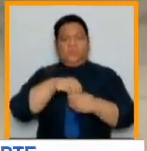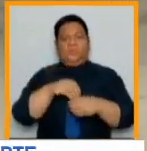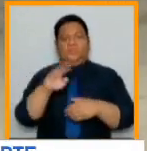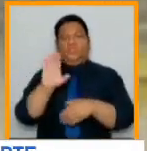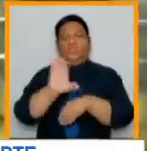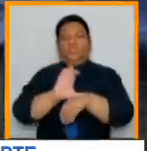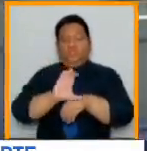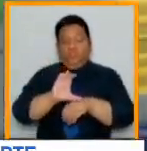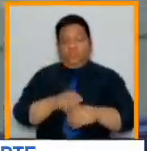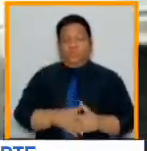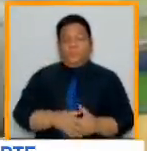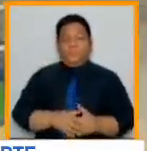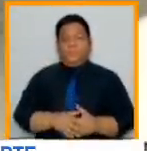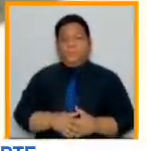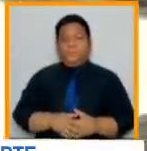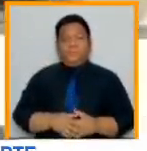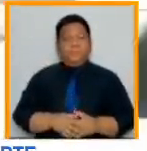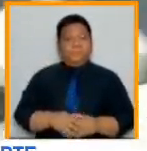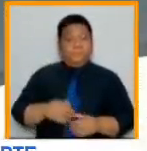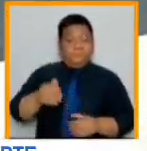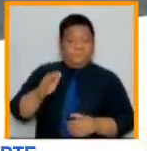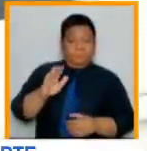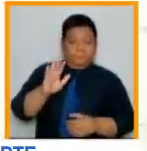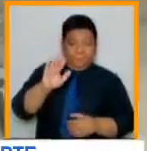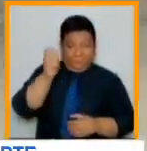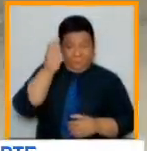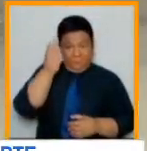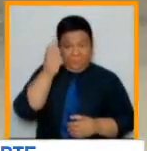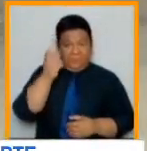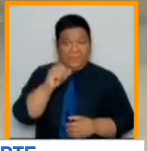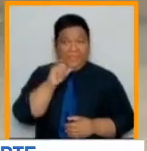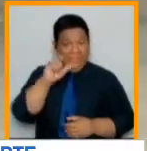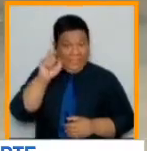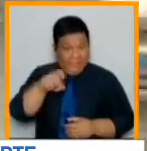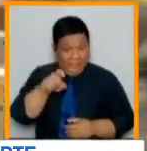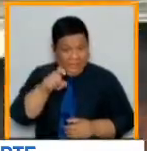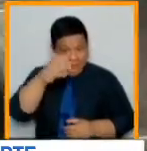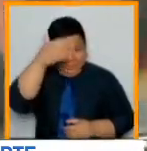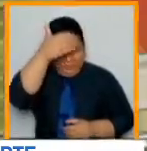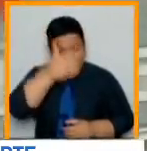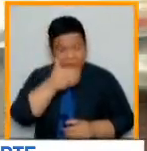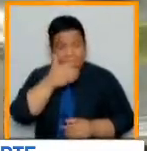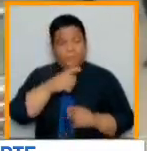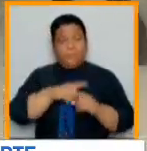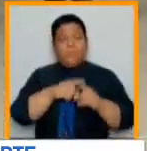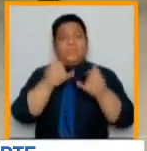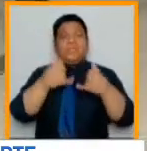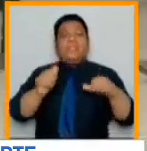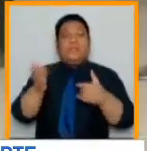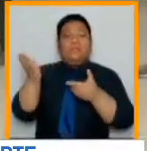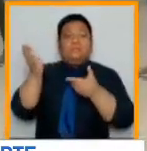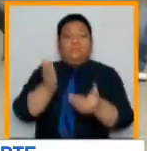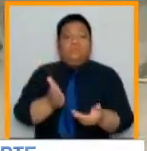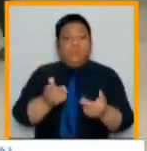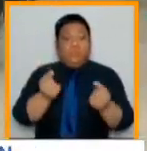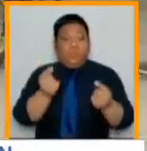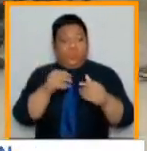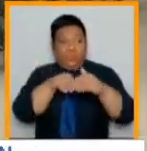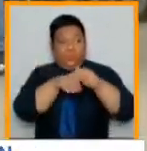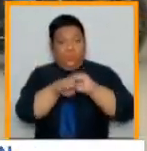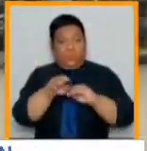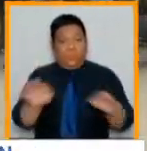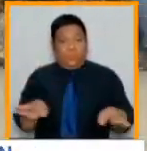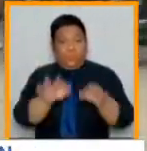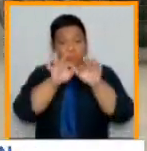Maris, kahit hindi na required yung face shield, ang kailangan pa rin dalhin ng mga makikinig ng misa doon sa loob mismo ng simbahan